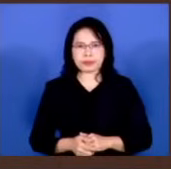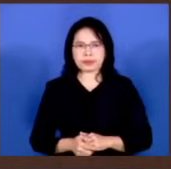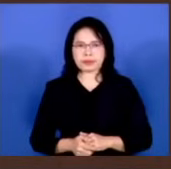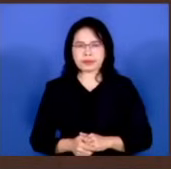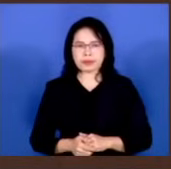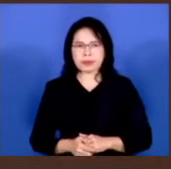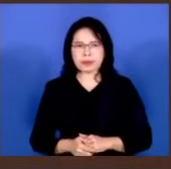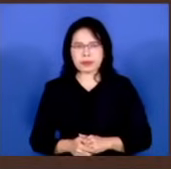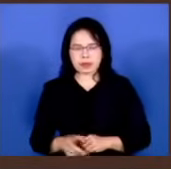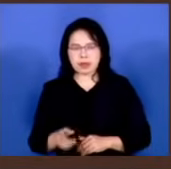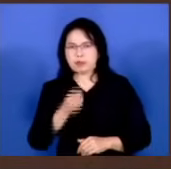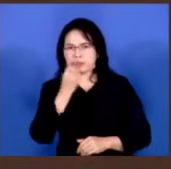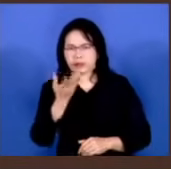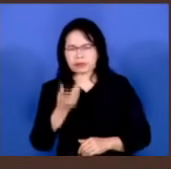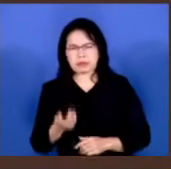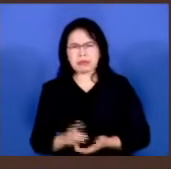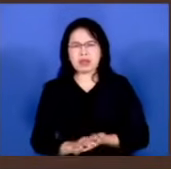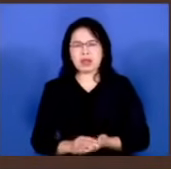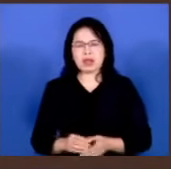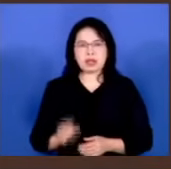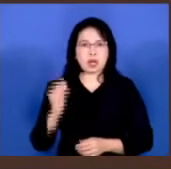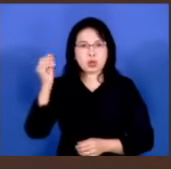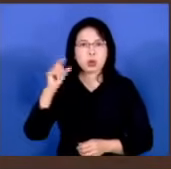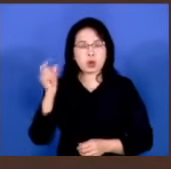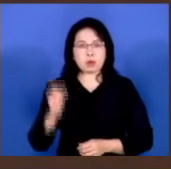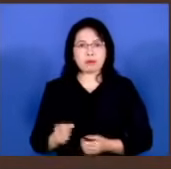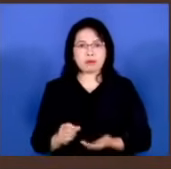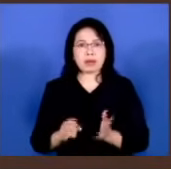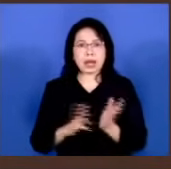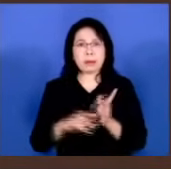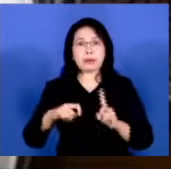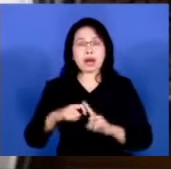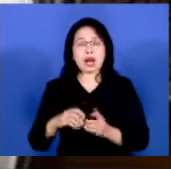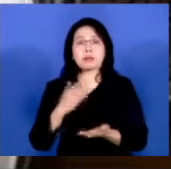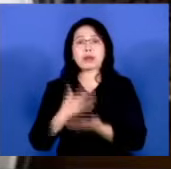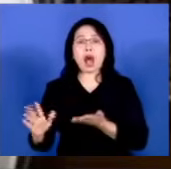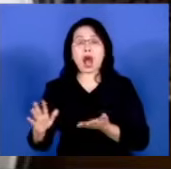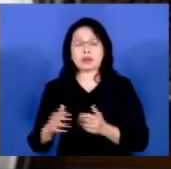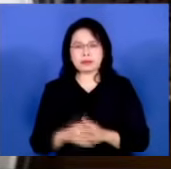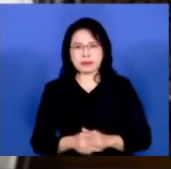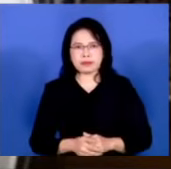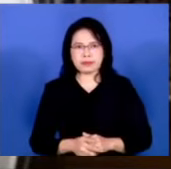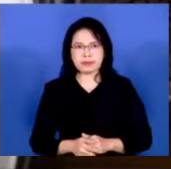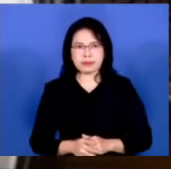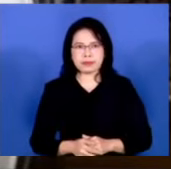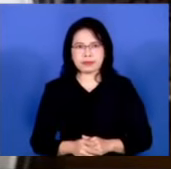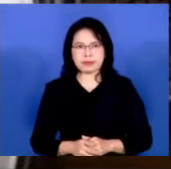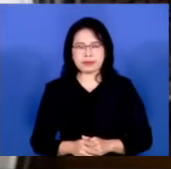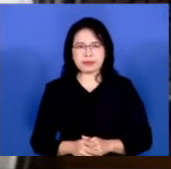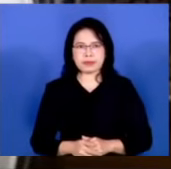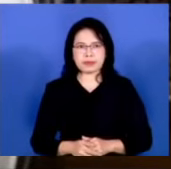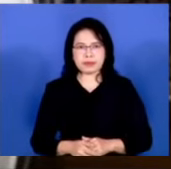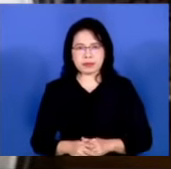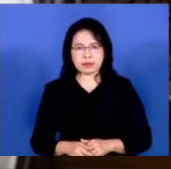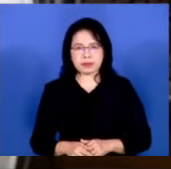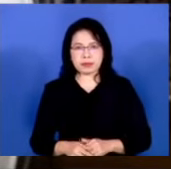terk e H MK keputusan majelis kehormatan Mahkamah Konstitusi telah